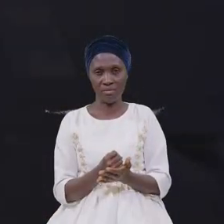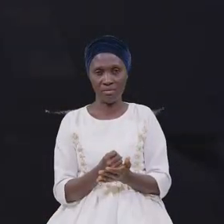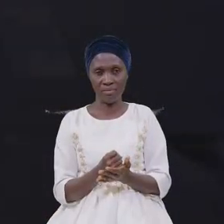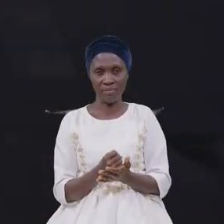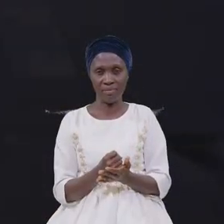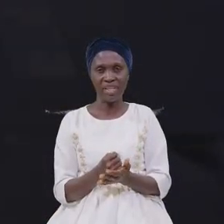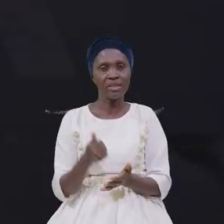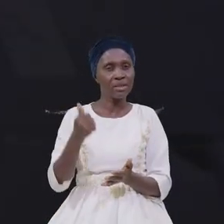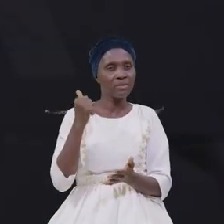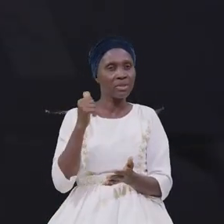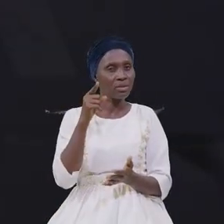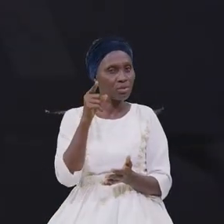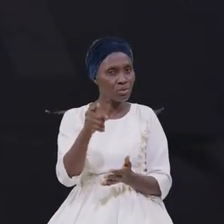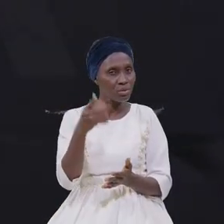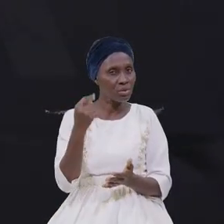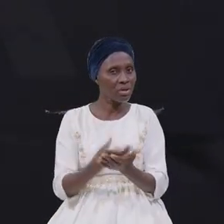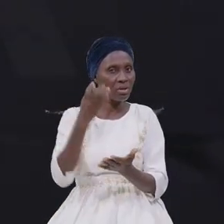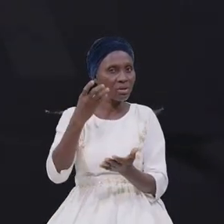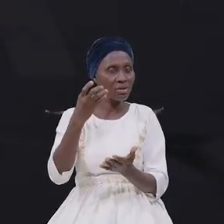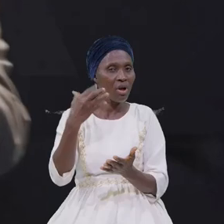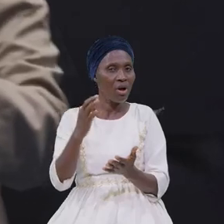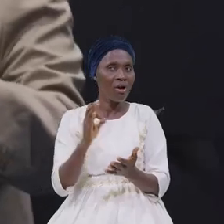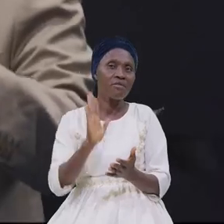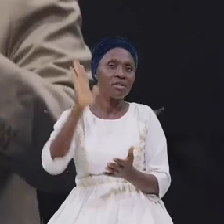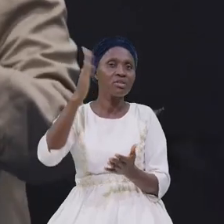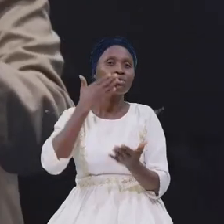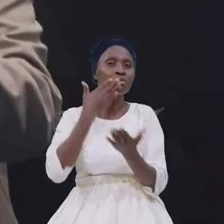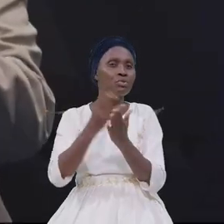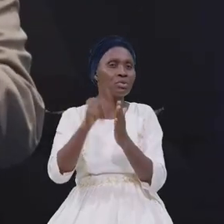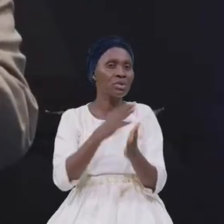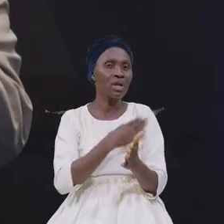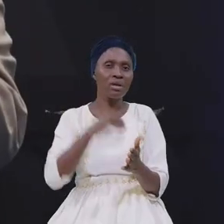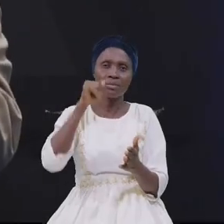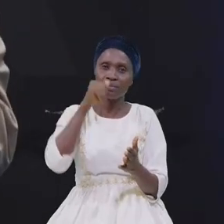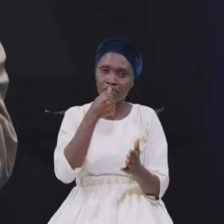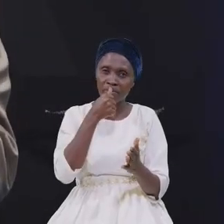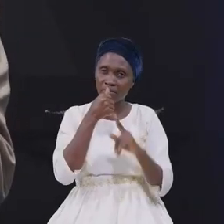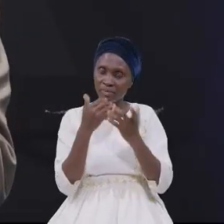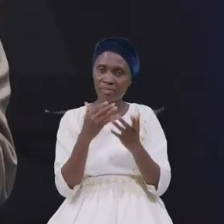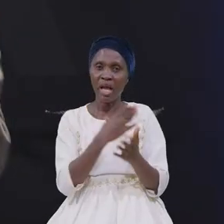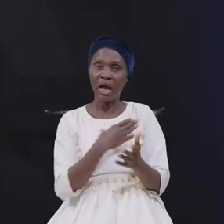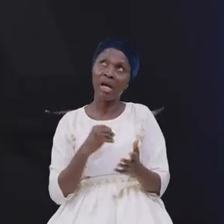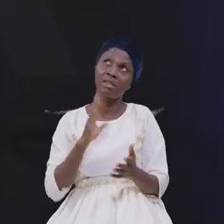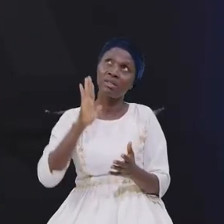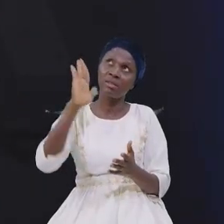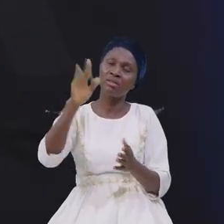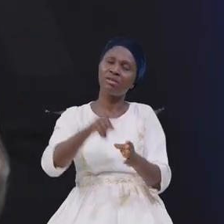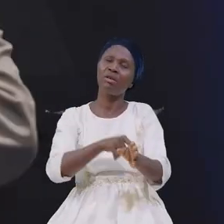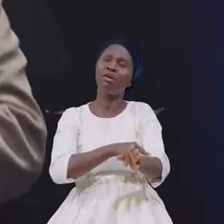Où méprises-tu les richesses de sa bonté, de sa patience et de sa